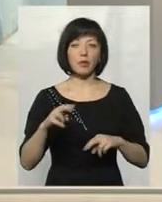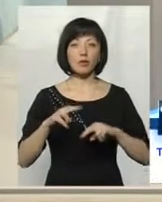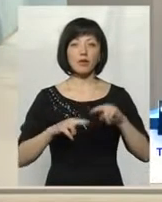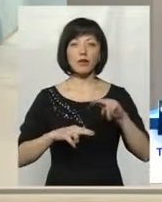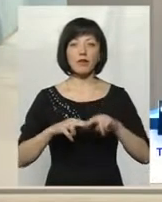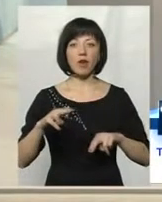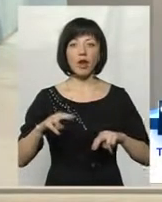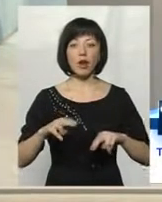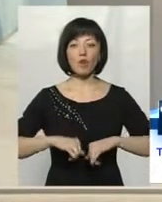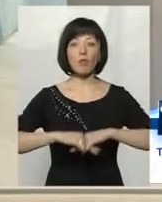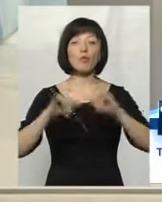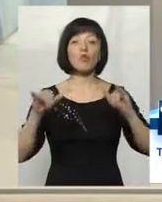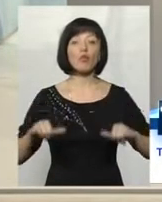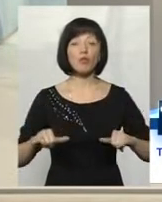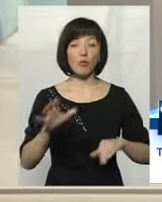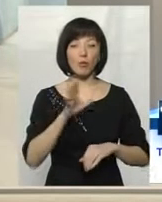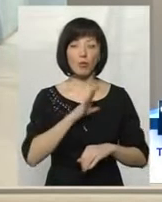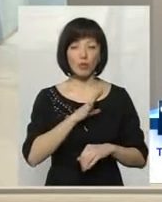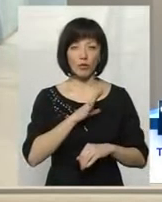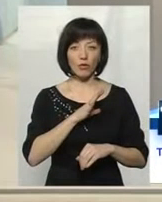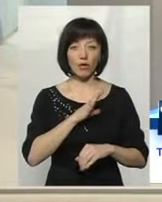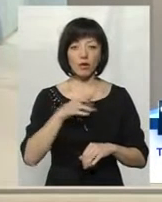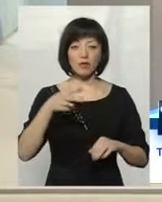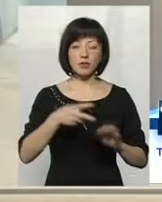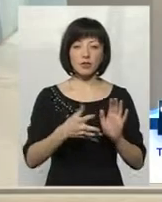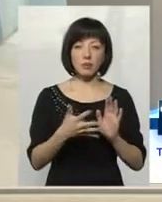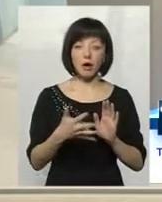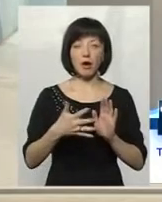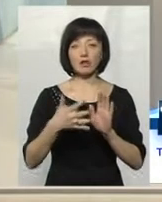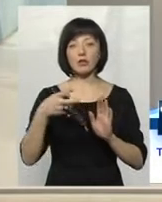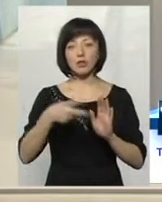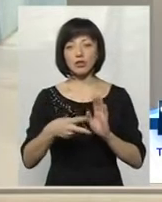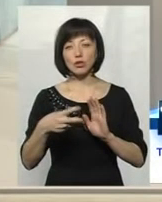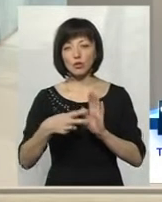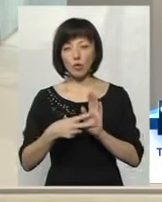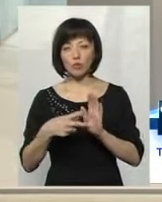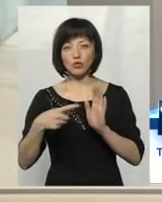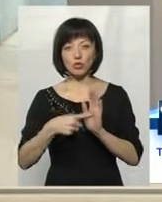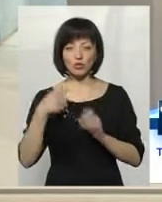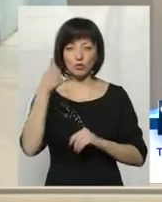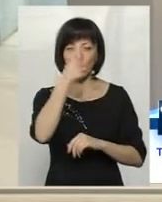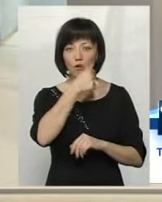будівельний бум, який існував в 5-му, 6-му, 7-му, 8-му році,